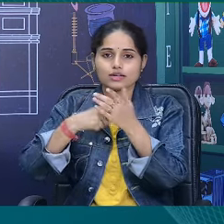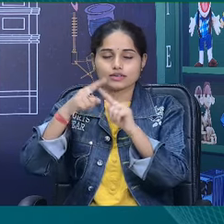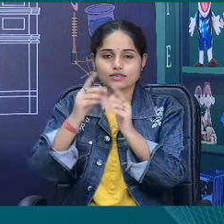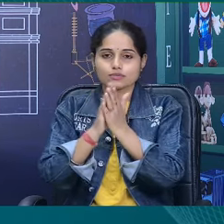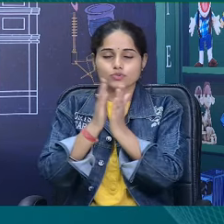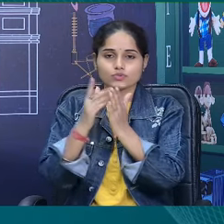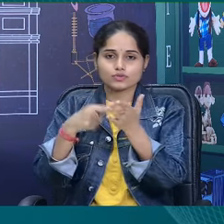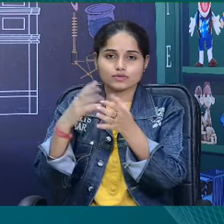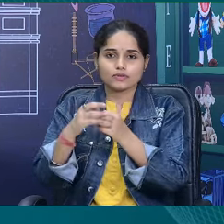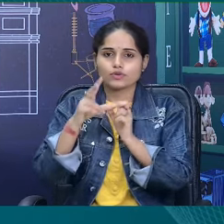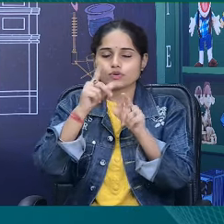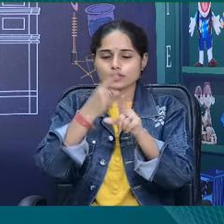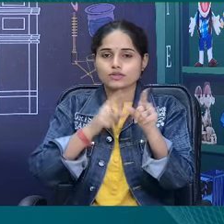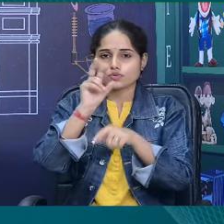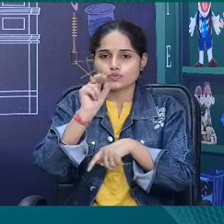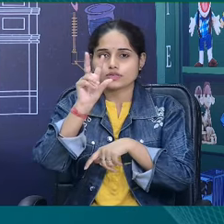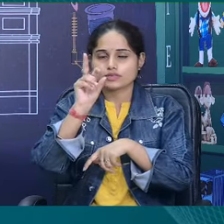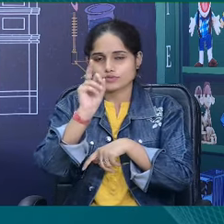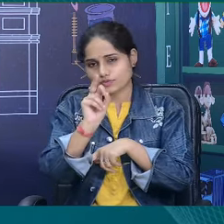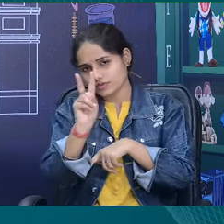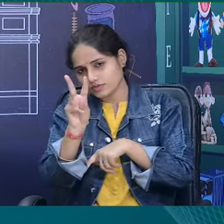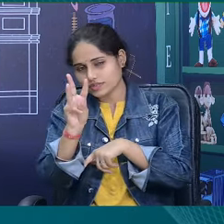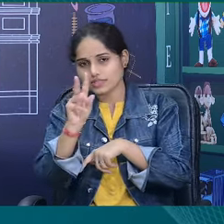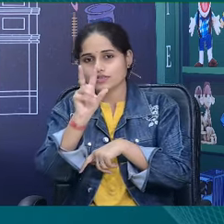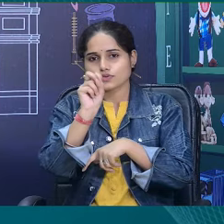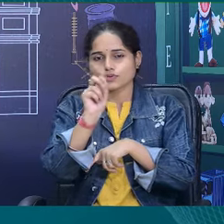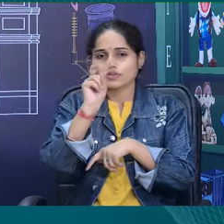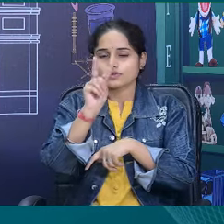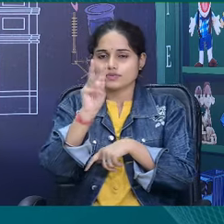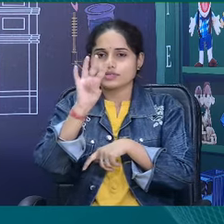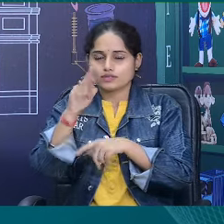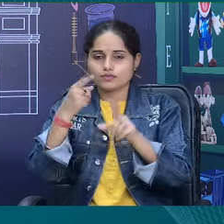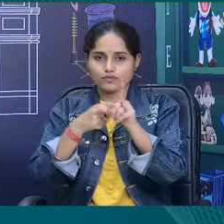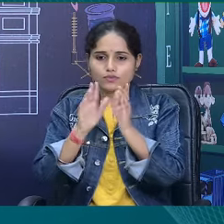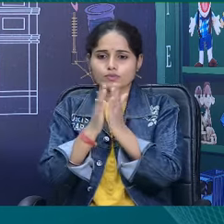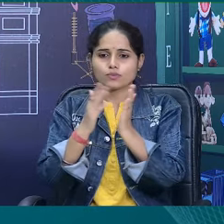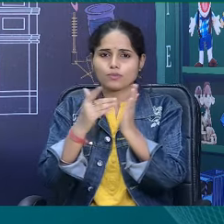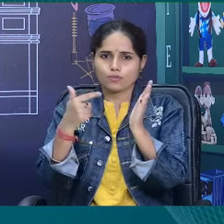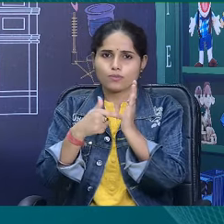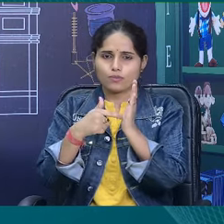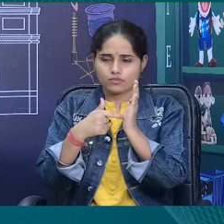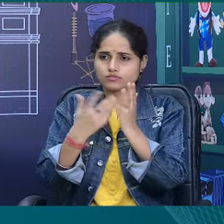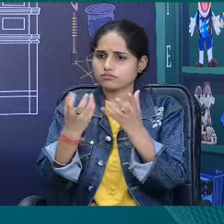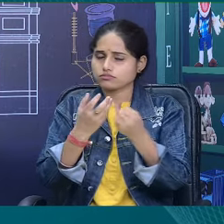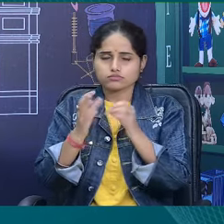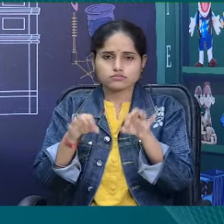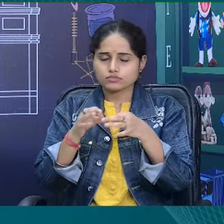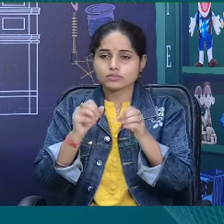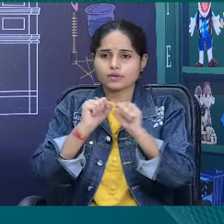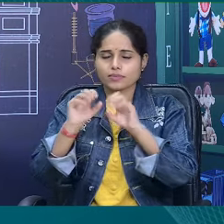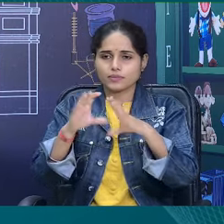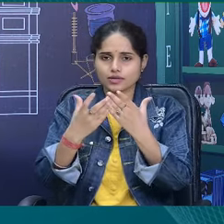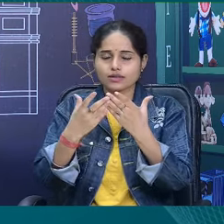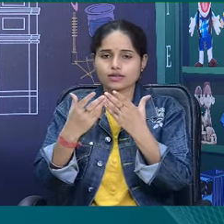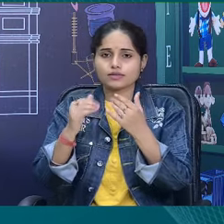दें 2023 और 24 का पाठ्य सत्र चल रहा है और इस दौरान अगर आपने पाठ्य पुस्तकें नहीं ली हैं अपने सब्जेक्ट और क्लास की तो उसके लिए